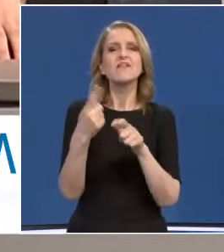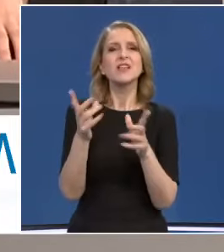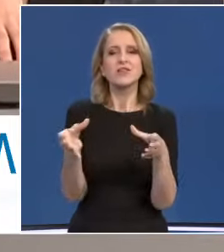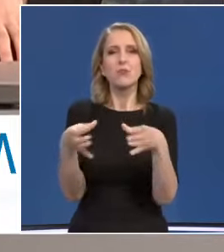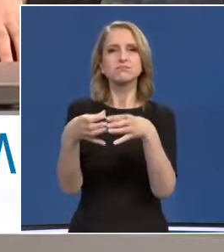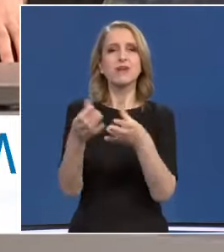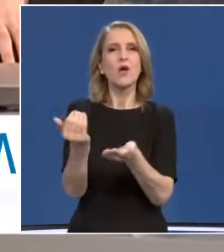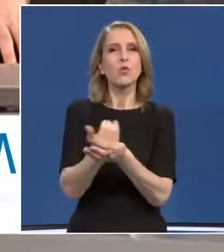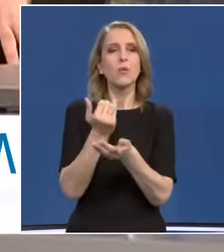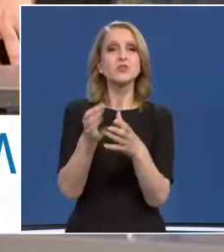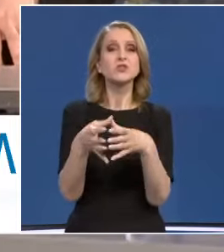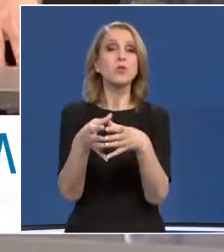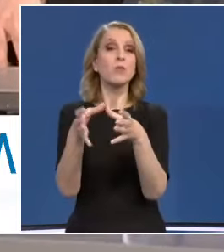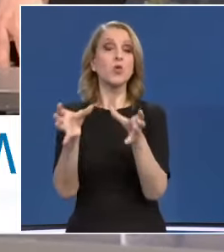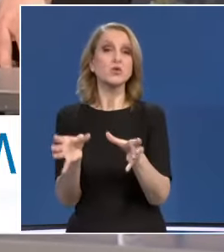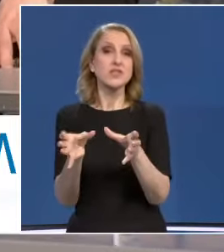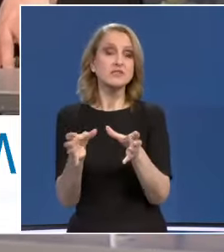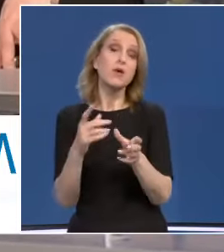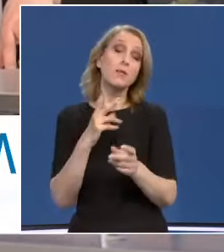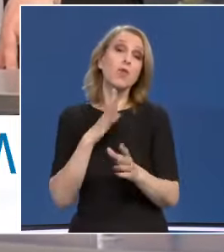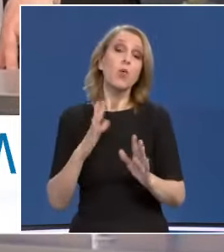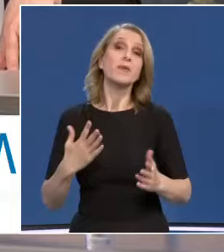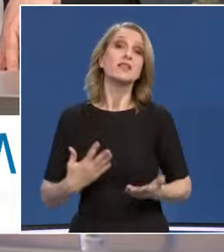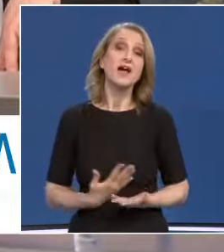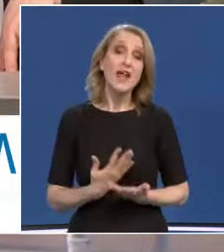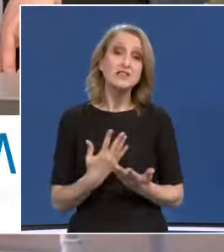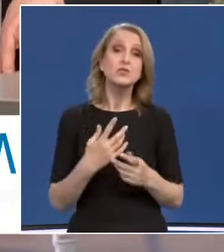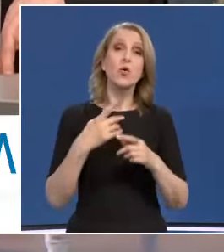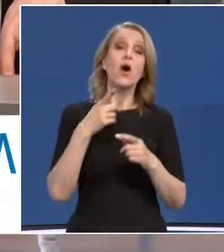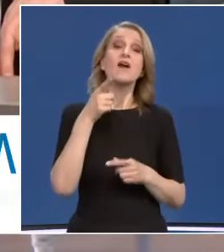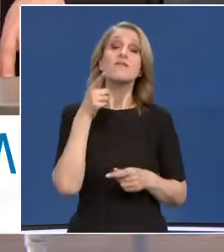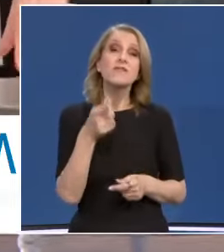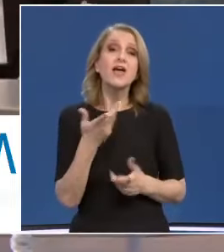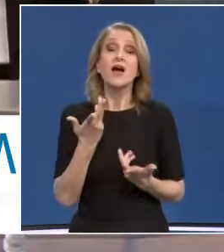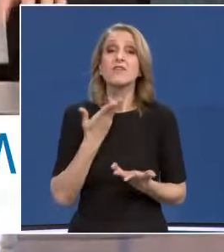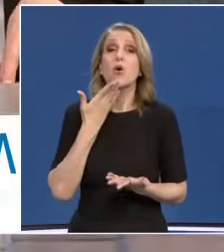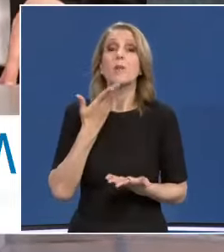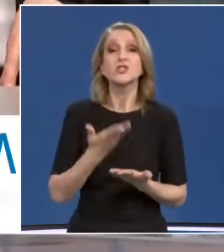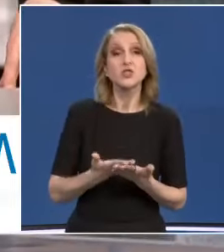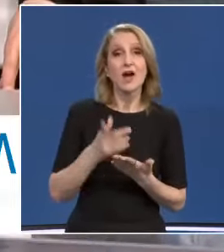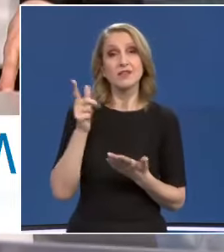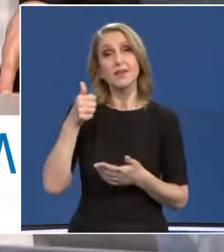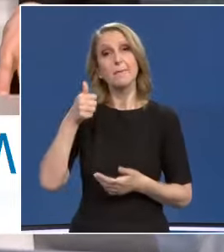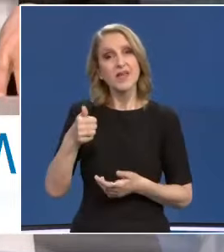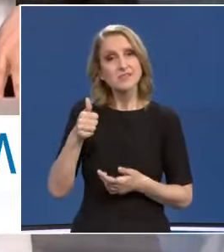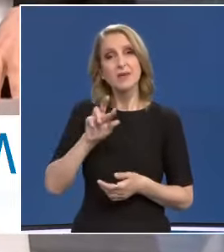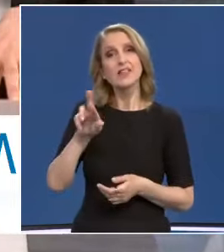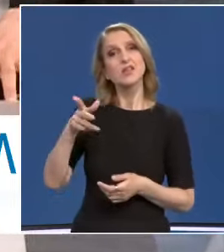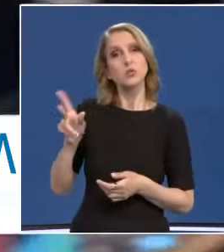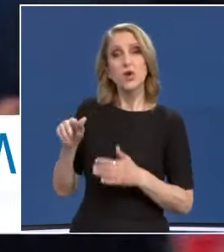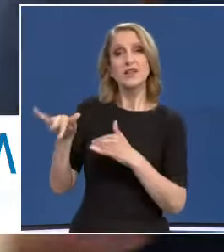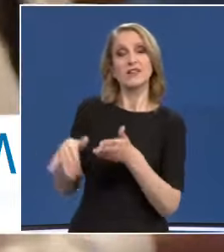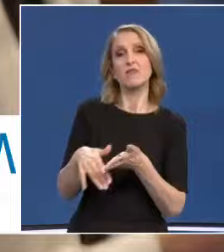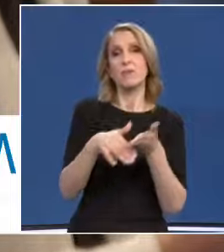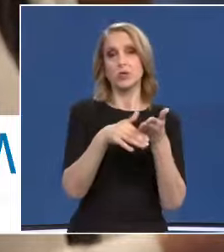икономическо мнозинство. Същото икономическо мнозинство избра ваше председател. Господин Хикимян, какво обещахте на БСП и на останалите, за да ви